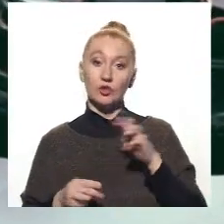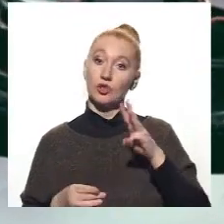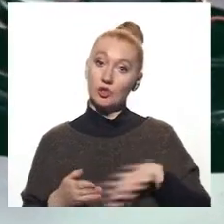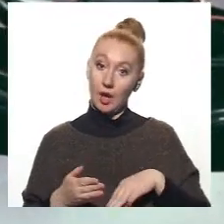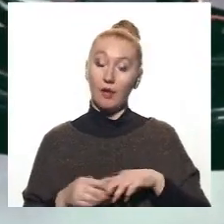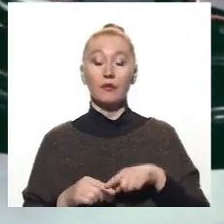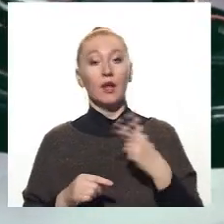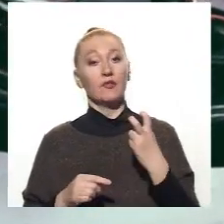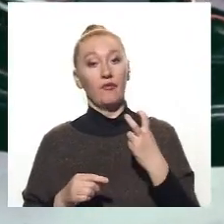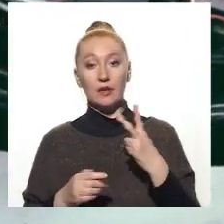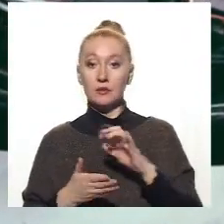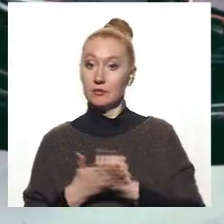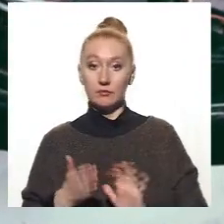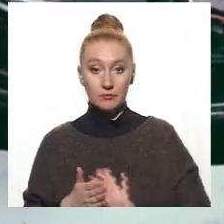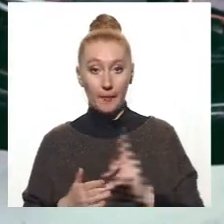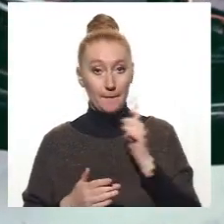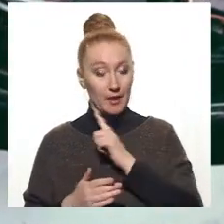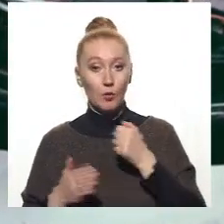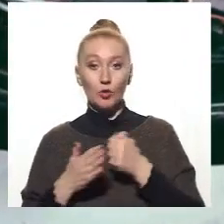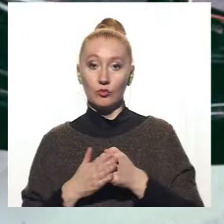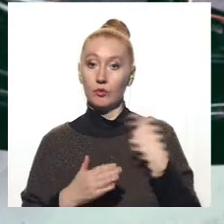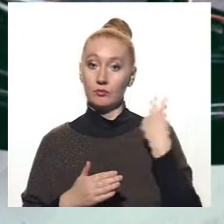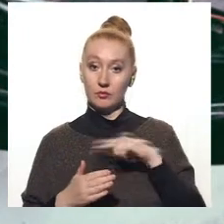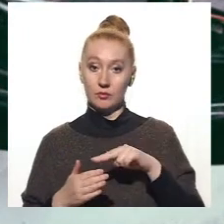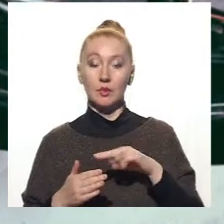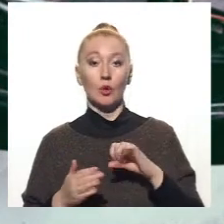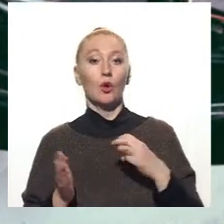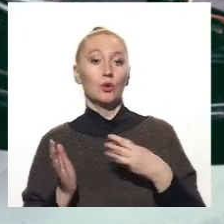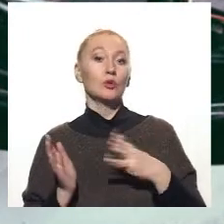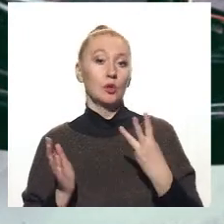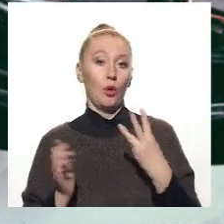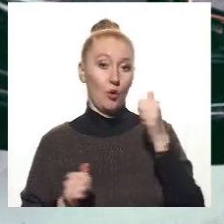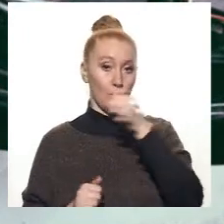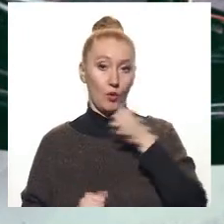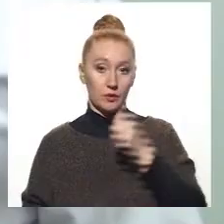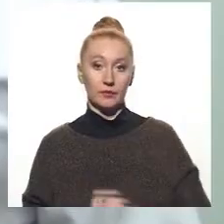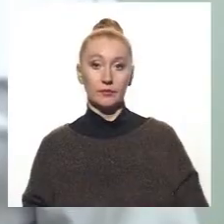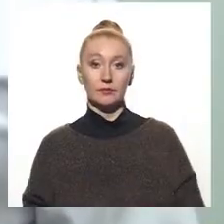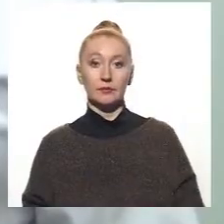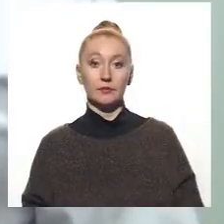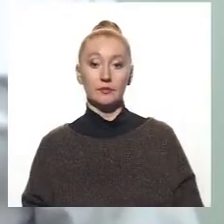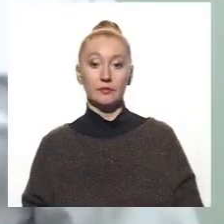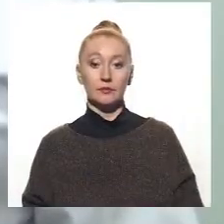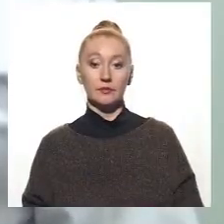від 200 неоподаткованих мінімумів до позбавлення волі на строк до 3 років.